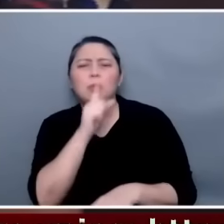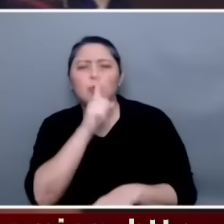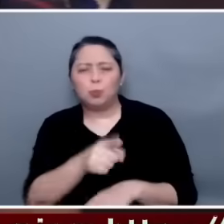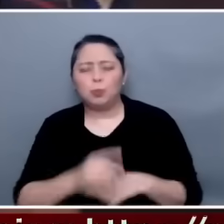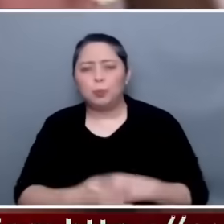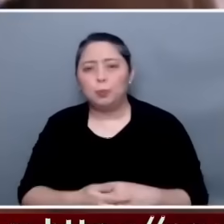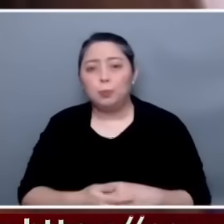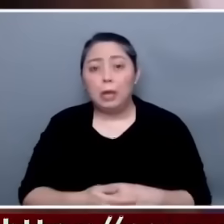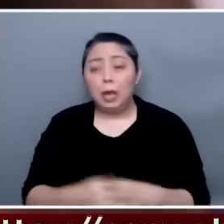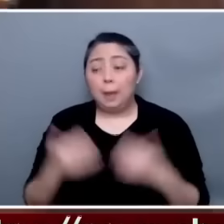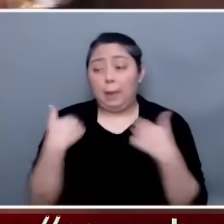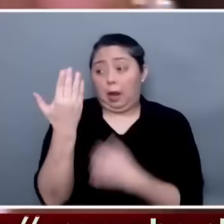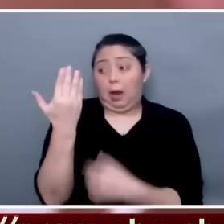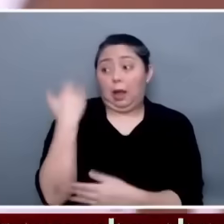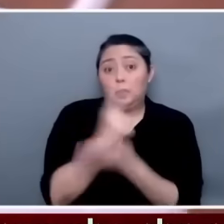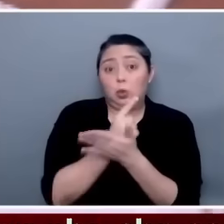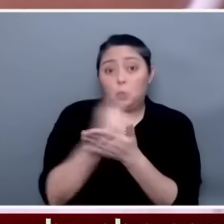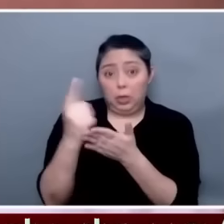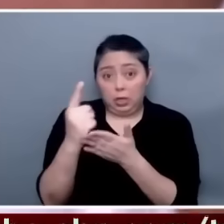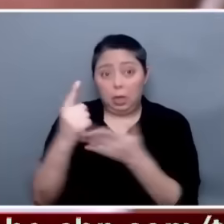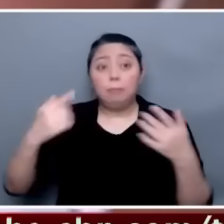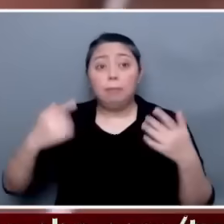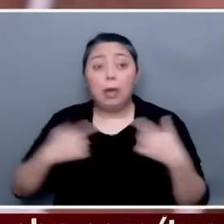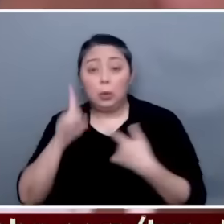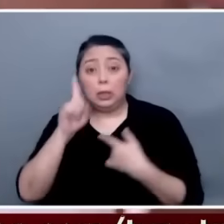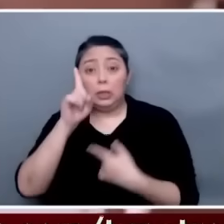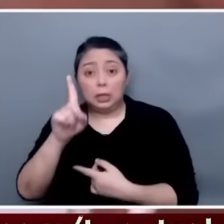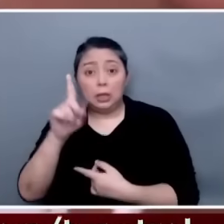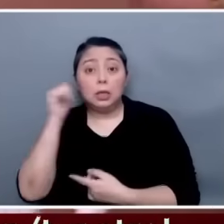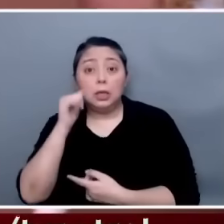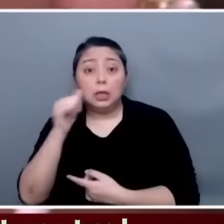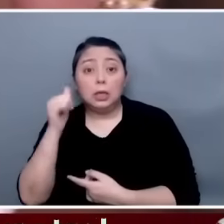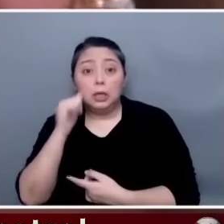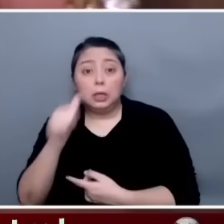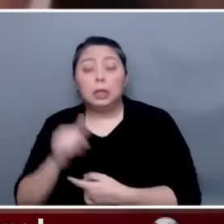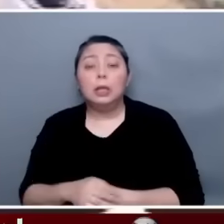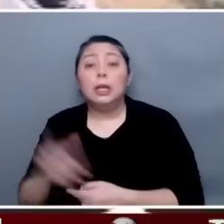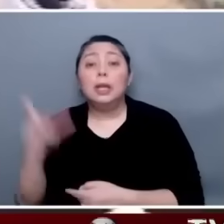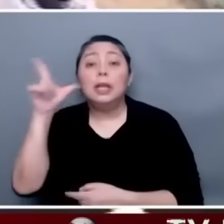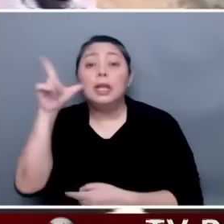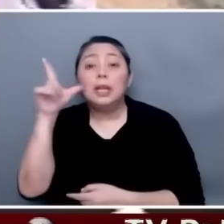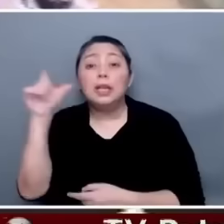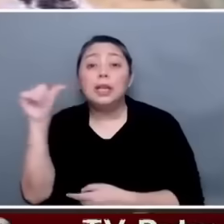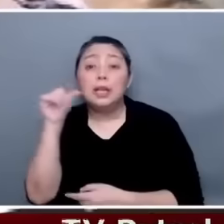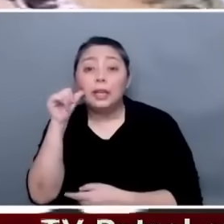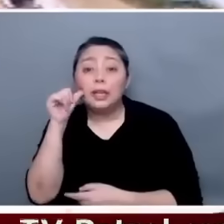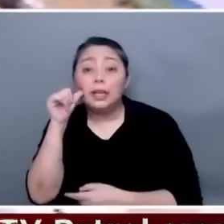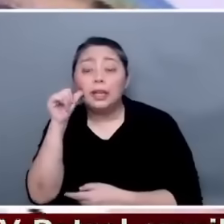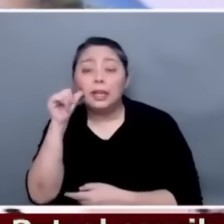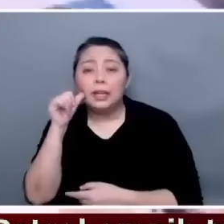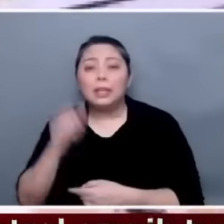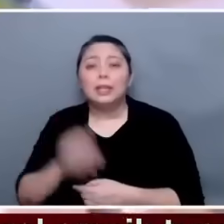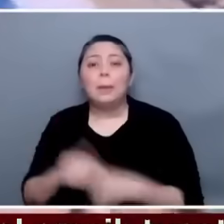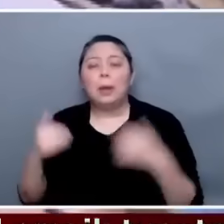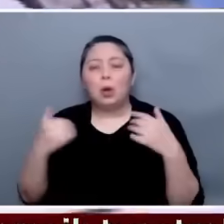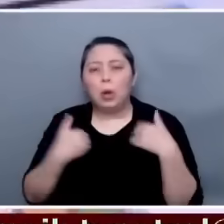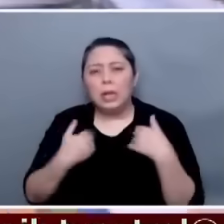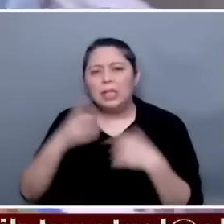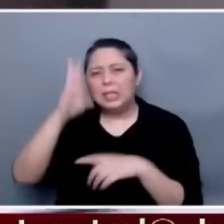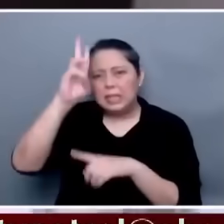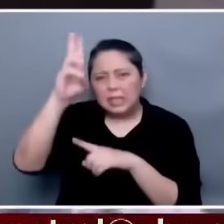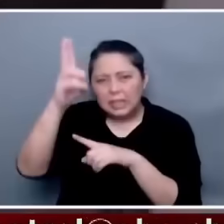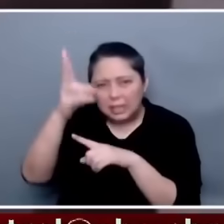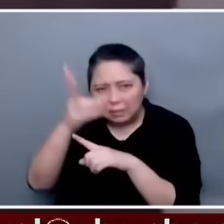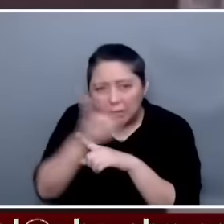Noong isang linggo, luha ang nagsumbong sa NBI ang subcontractor na si Lorna Alokotan. Anim na buwan daw niyang tinapos ang construction project